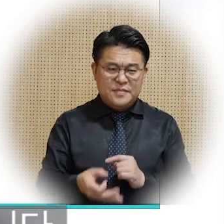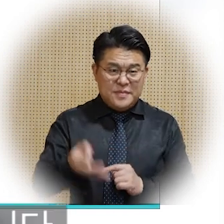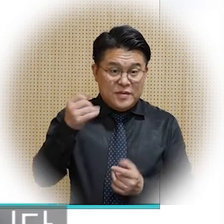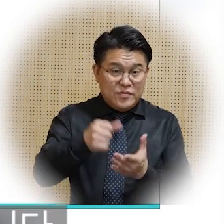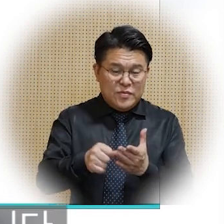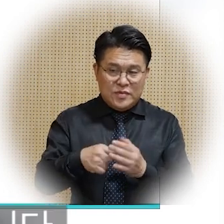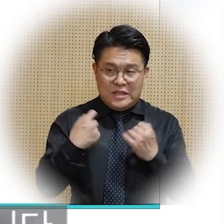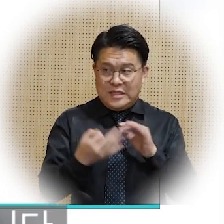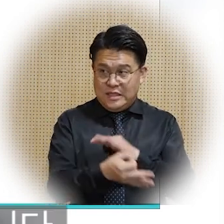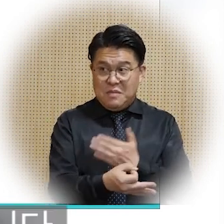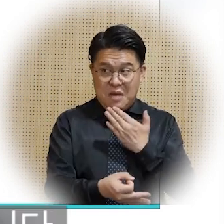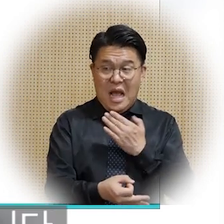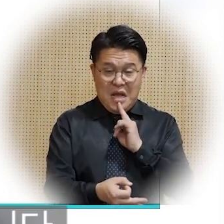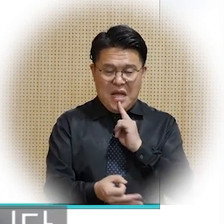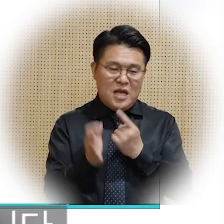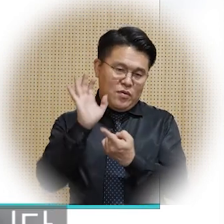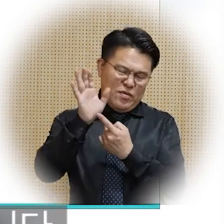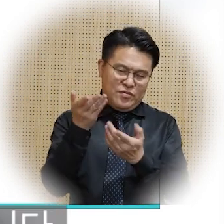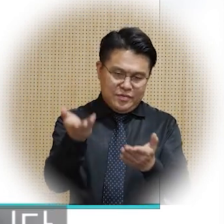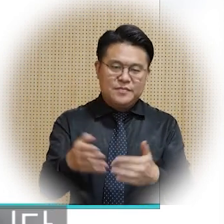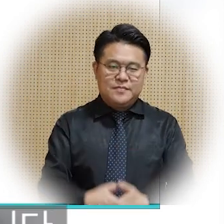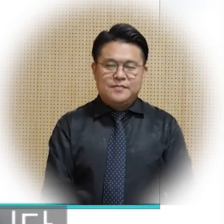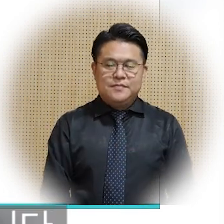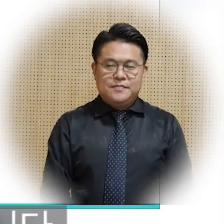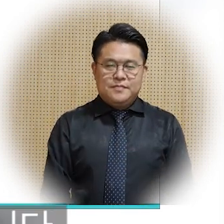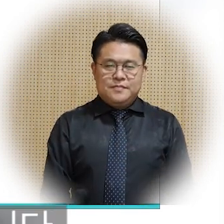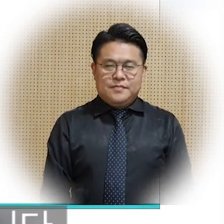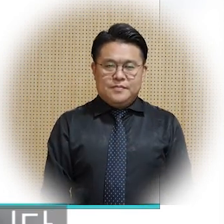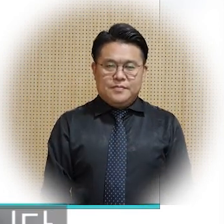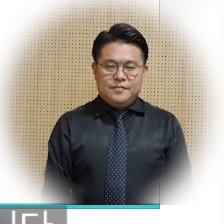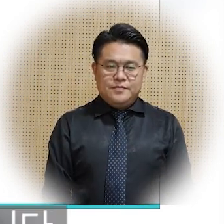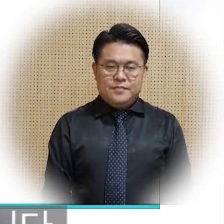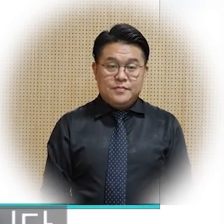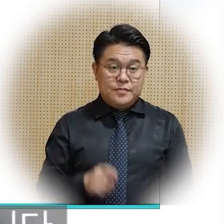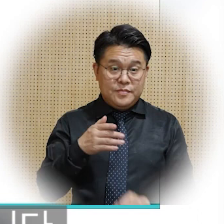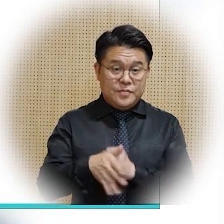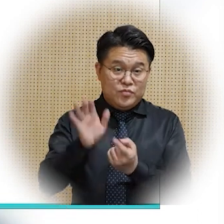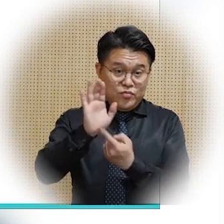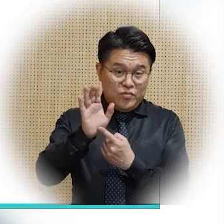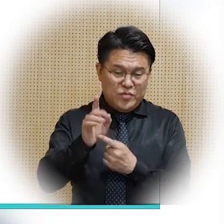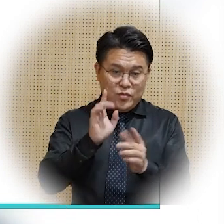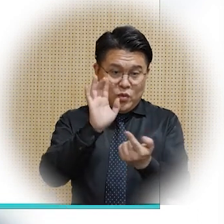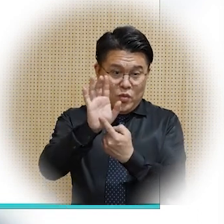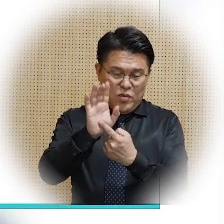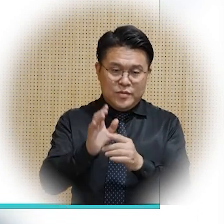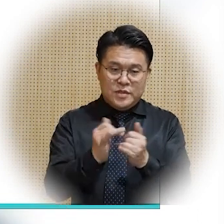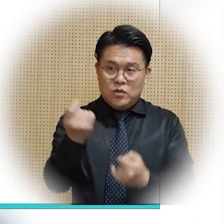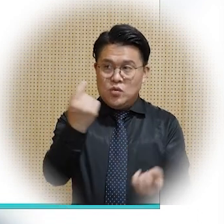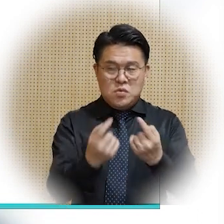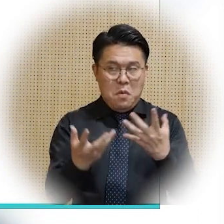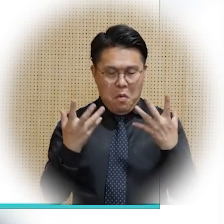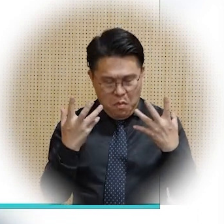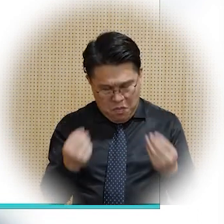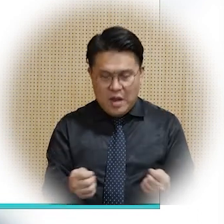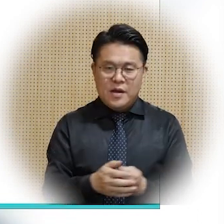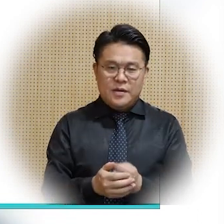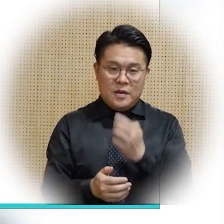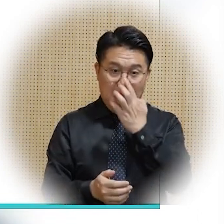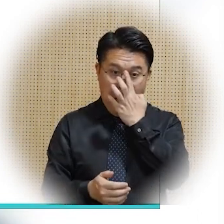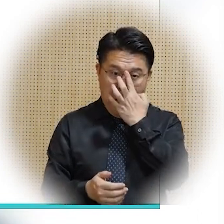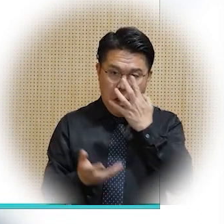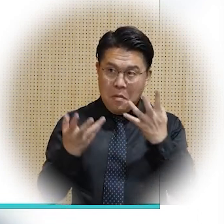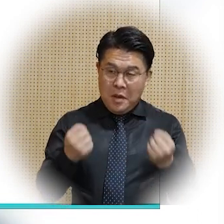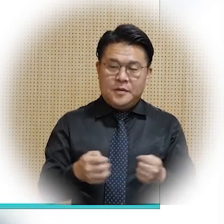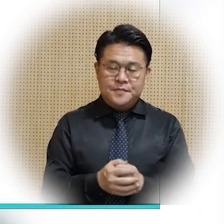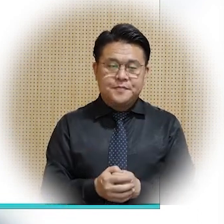수리해드립니다. 대신 뭐 좀 비싼 부품의 경우에는 자부담이 좀 발생할 수 있습니다. 뭐 이런 식으로 안내를 해서